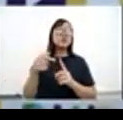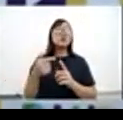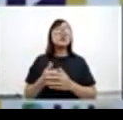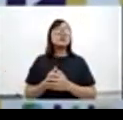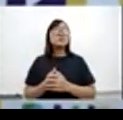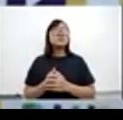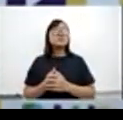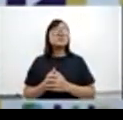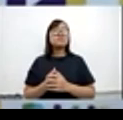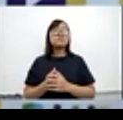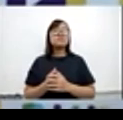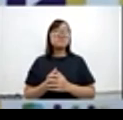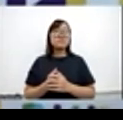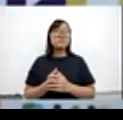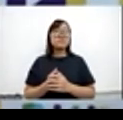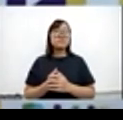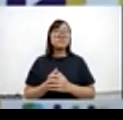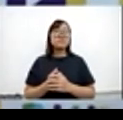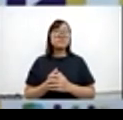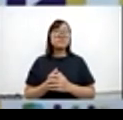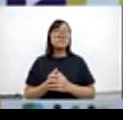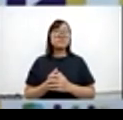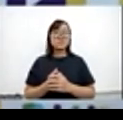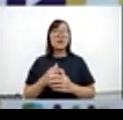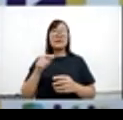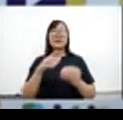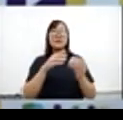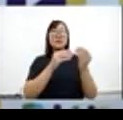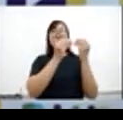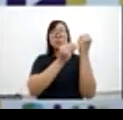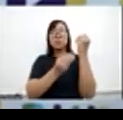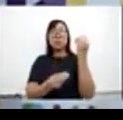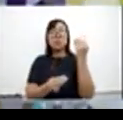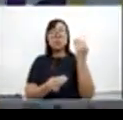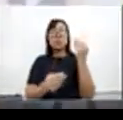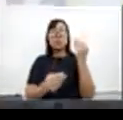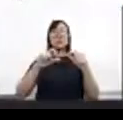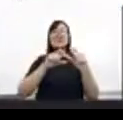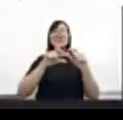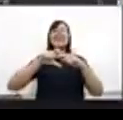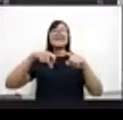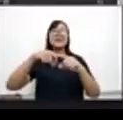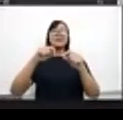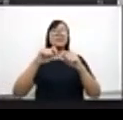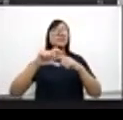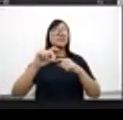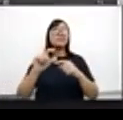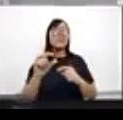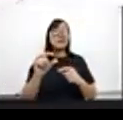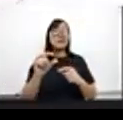sekber tadi di dalam struktur sekber yang sempat saya presentasikan itu memang dalam perbannya